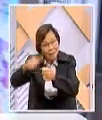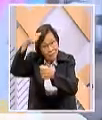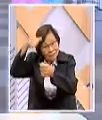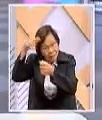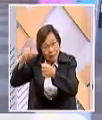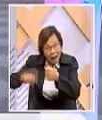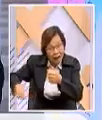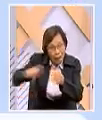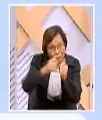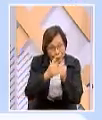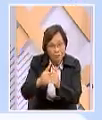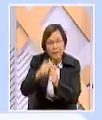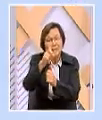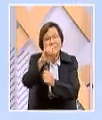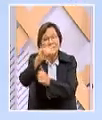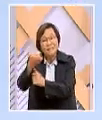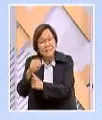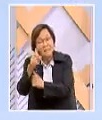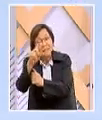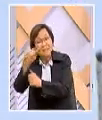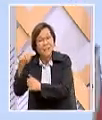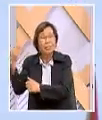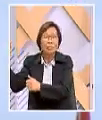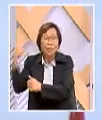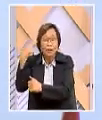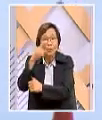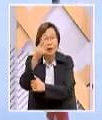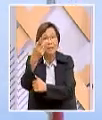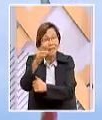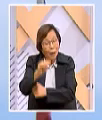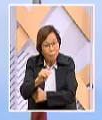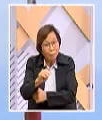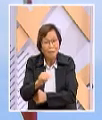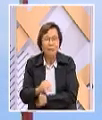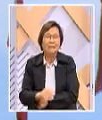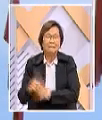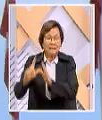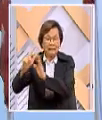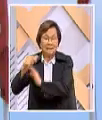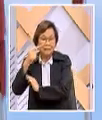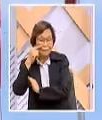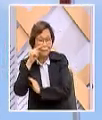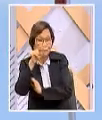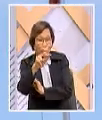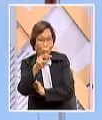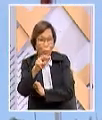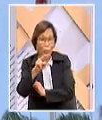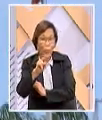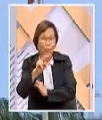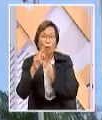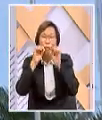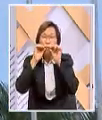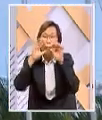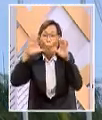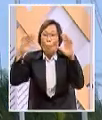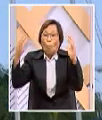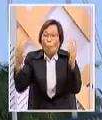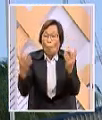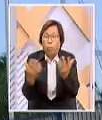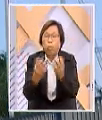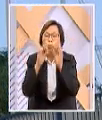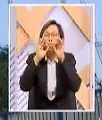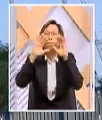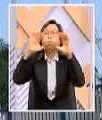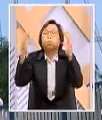anda bersama dengan DJ-DJ Radio RTM. Itu tadi anda dapat saksikan Velo Helium. Velo Helium ini